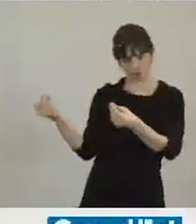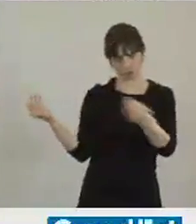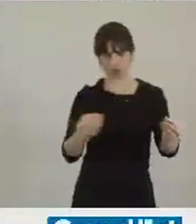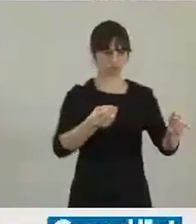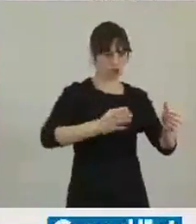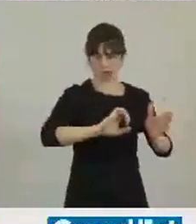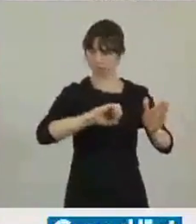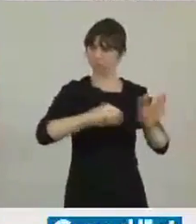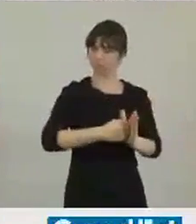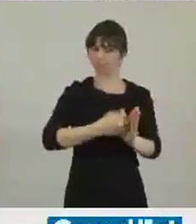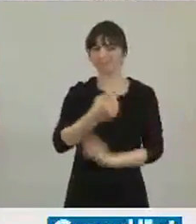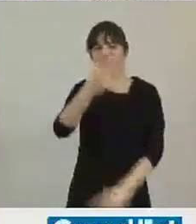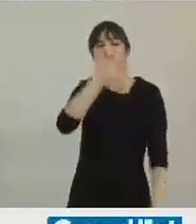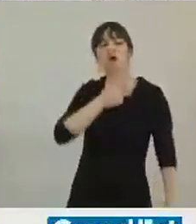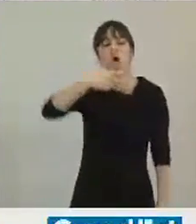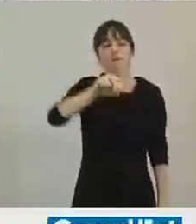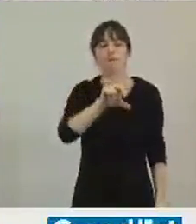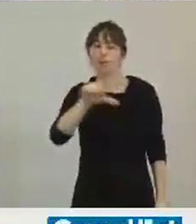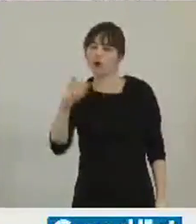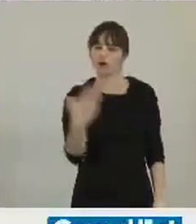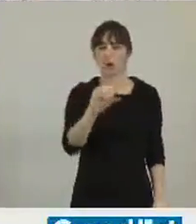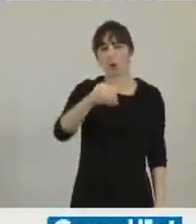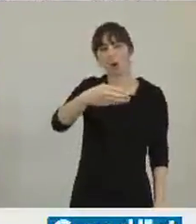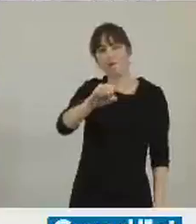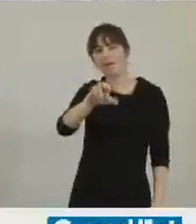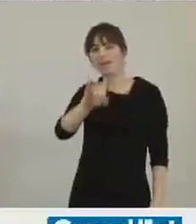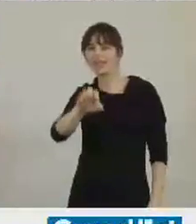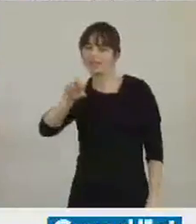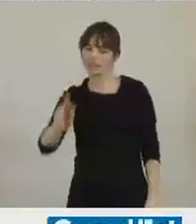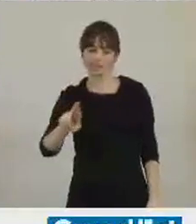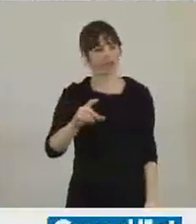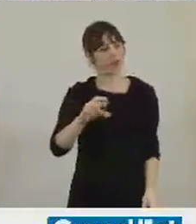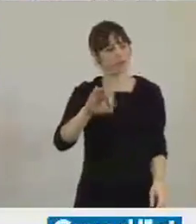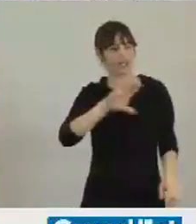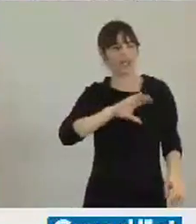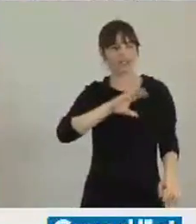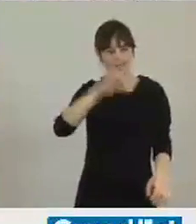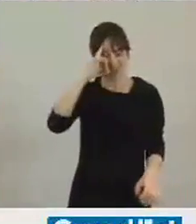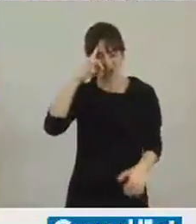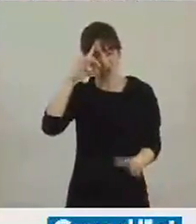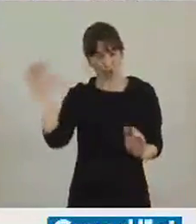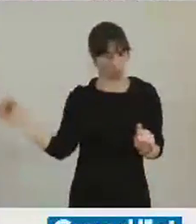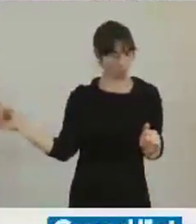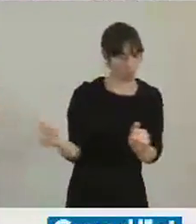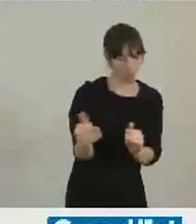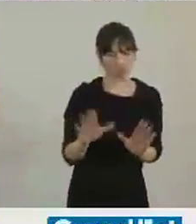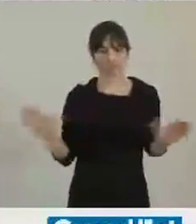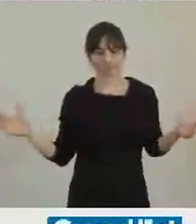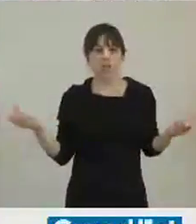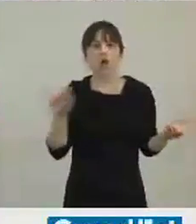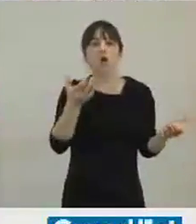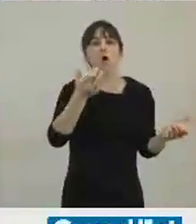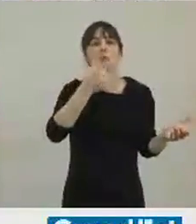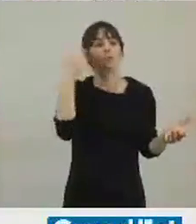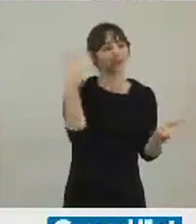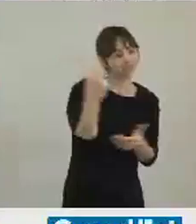Jean-Paul Omeyer. Voilà, oui, on va essayer de remettre les pieds par terre. Monsieur le Président, Mesdames, Messieurs, chers collègues,